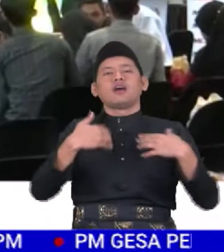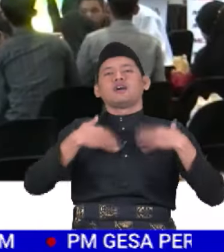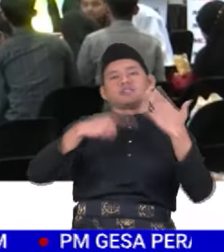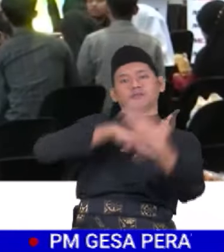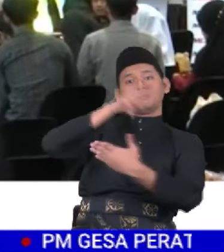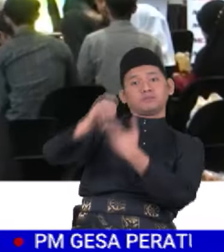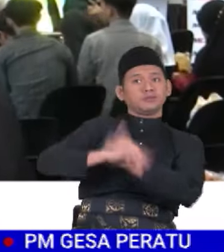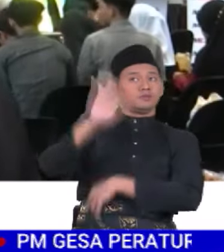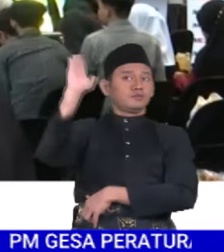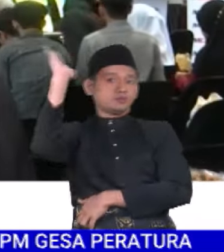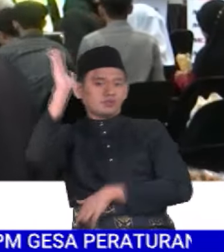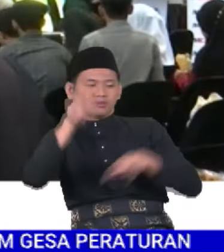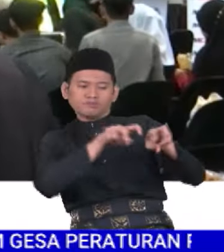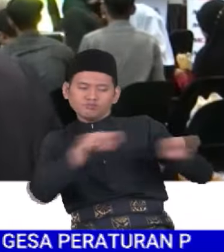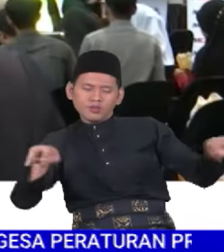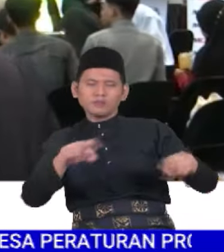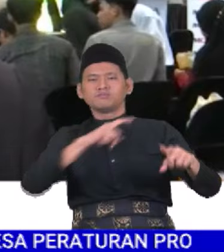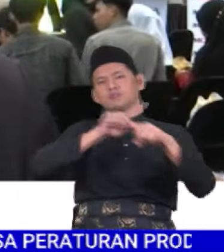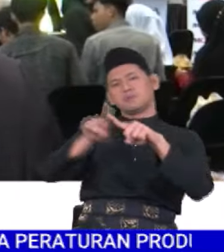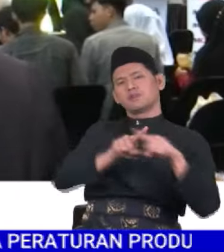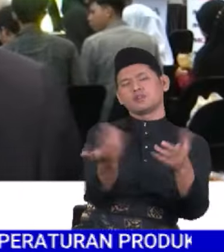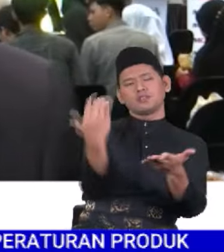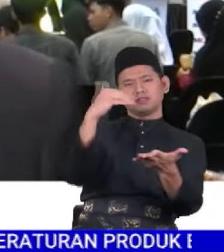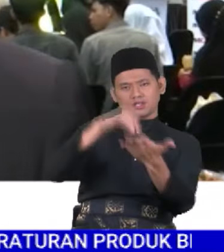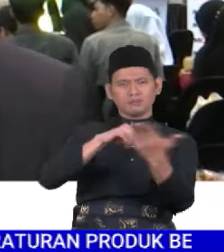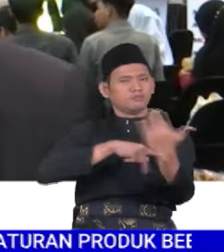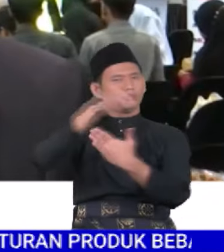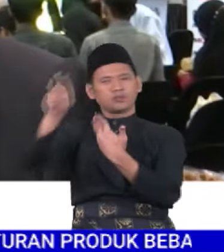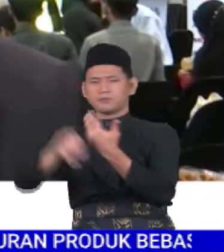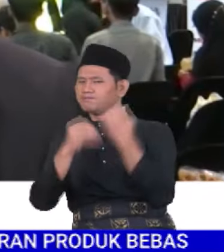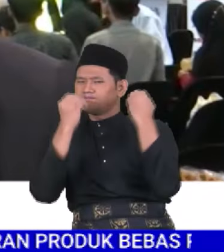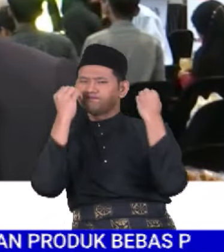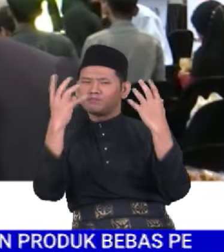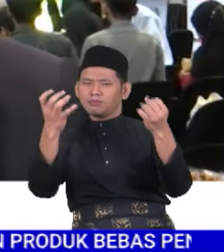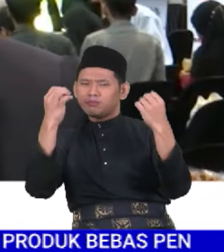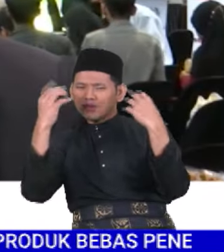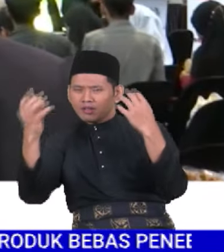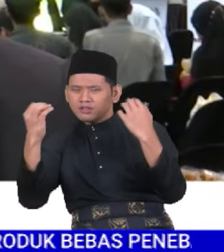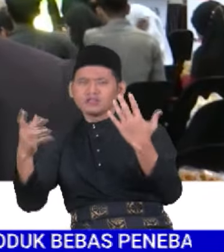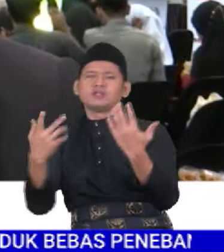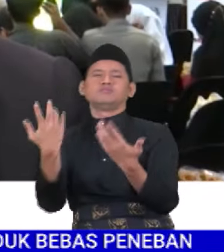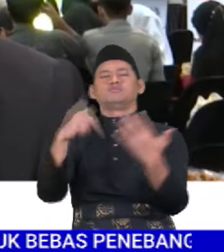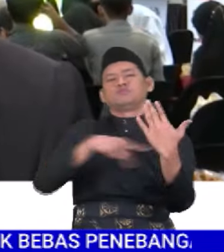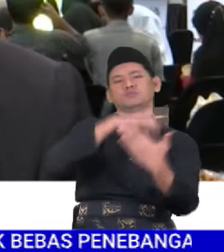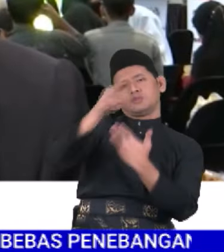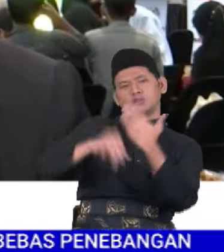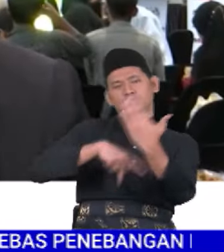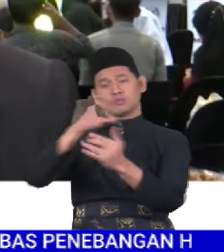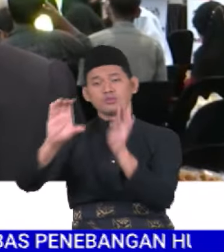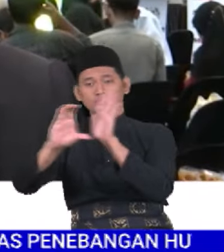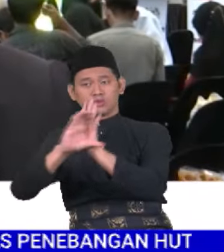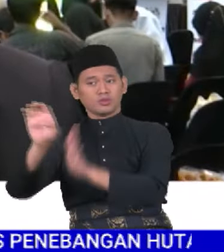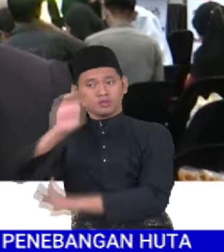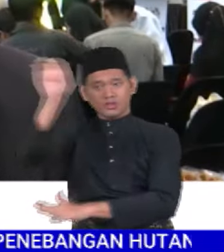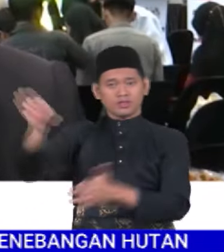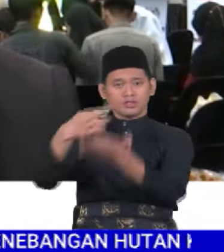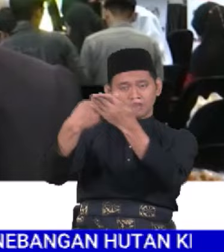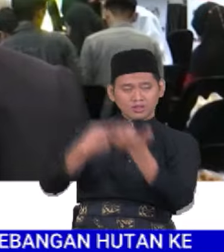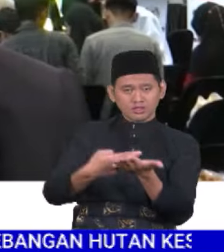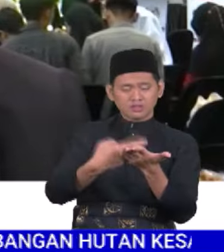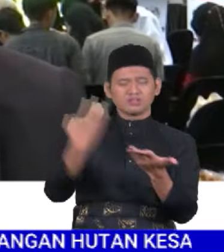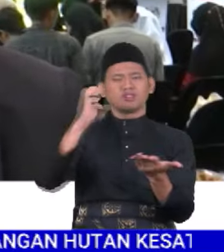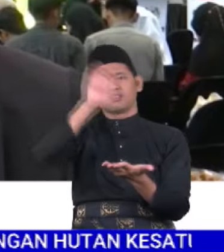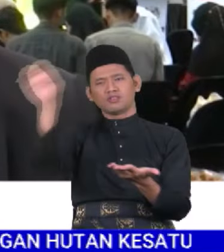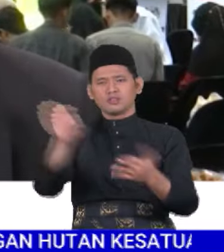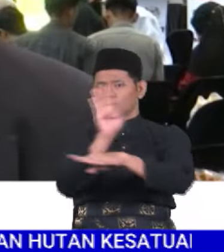seminar-seminar under MDEC lagi selain usahawan, baru saya dapat tahu sebenarnya banyak e-rezeki lah ni, apa ninja digital. So benda tu sangat